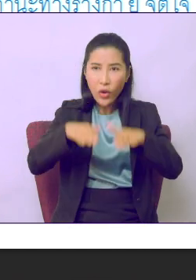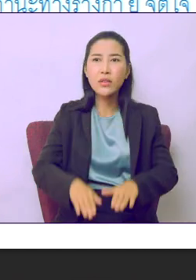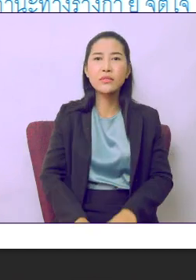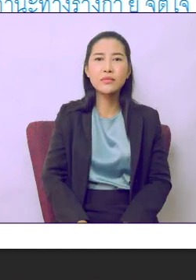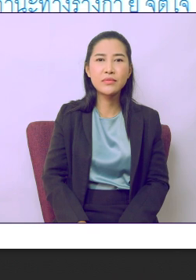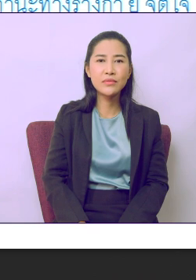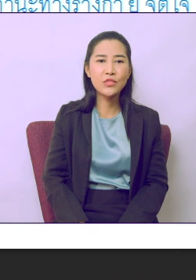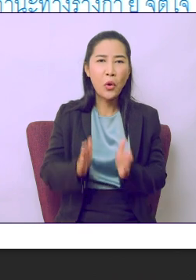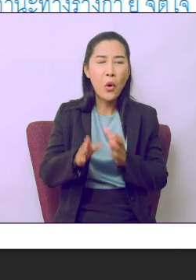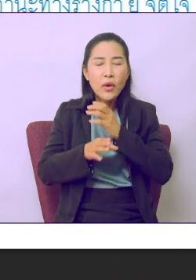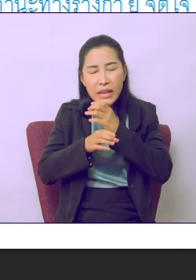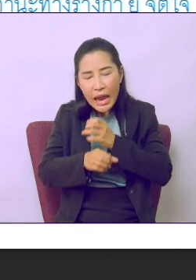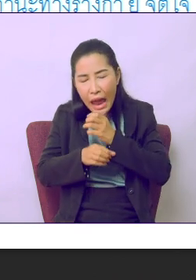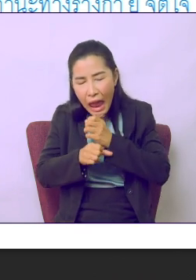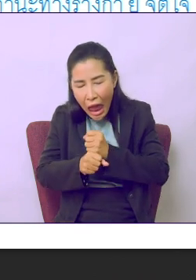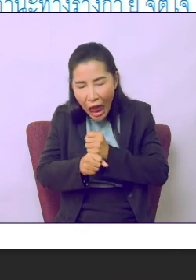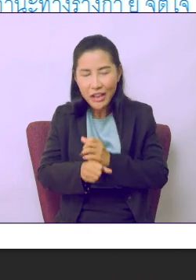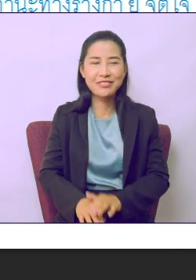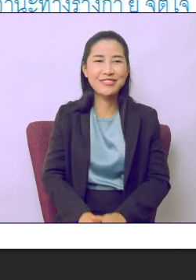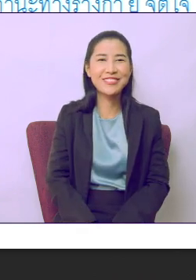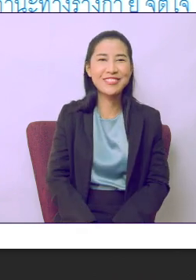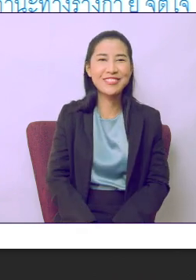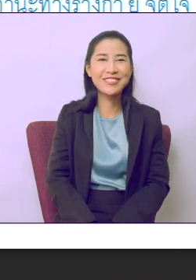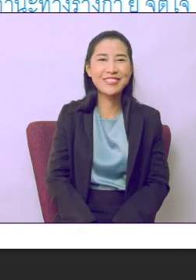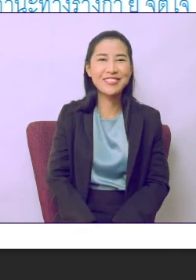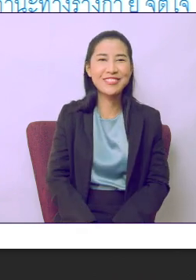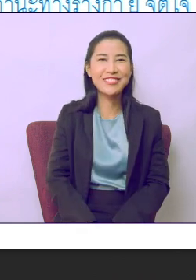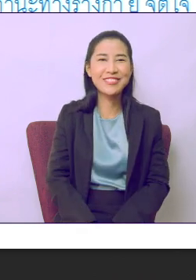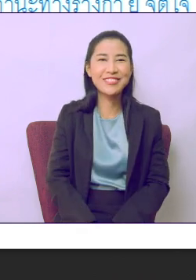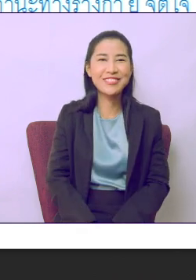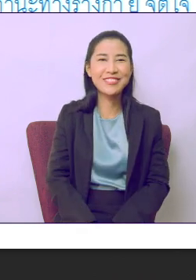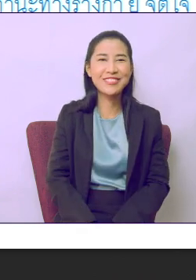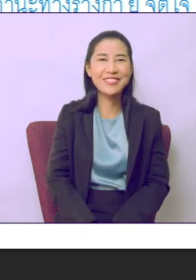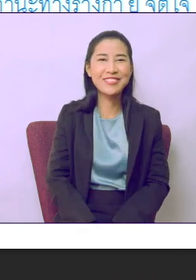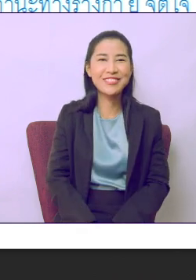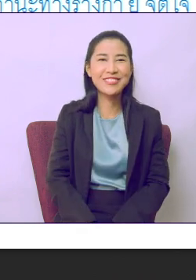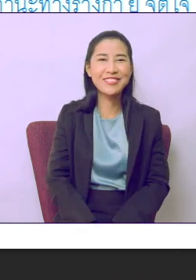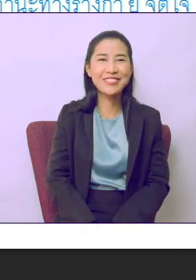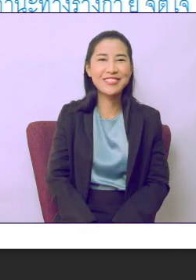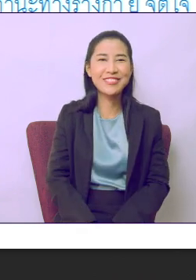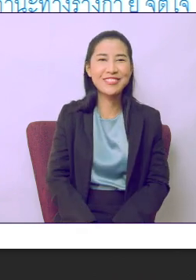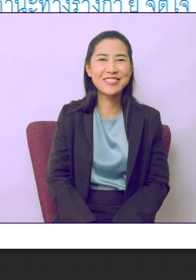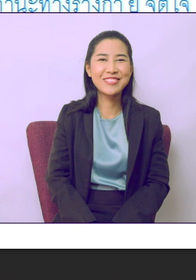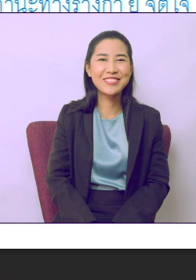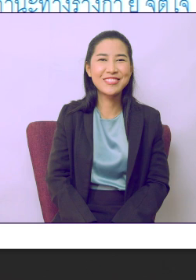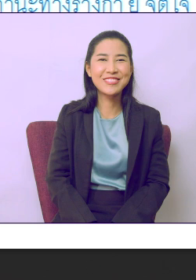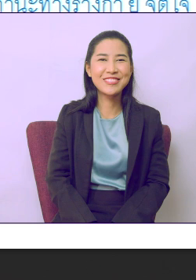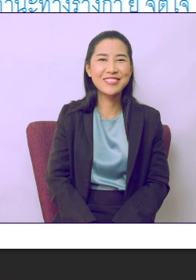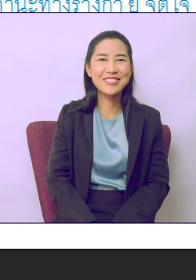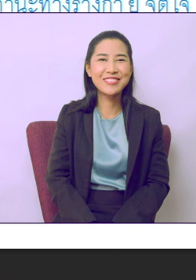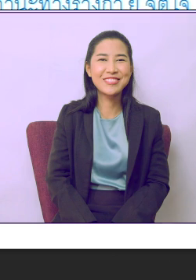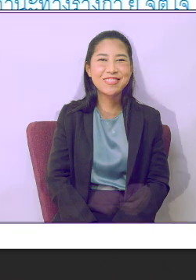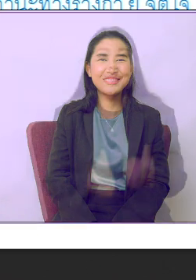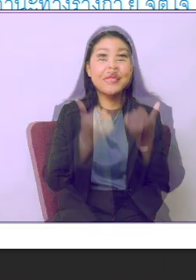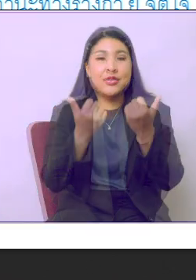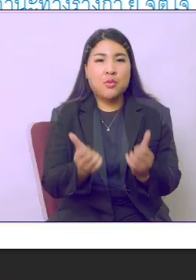มีเรื่องของคนชรานะครับแล้วก็ทำให้ผมค้นคว้าเนี่ยทั่วโลกเนี่ยนำโยคะมาใช้นะครับกับผู้คน